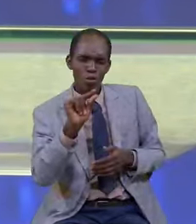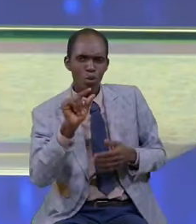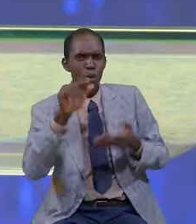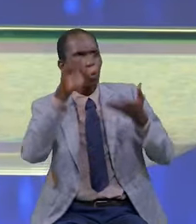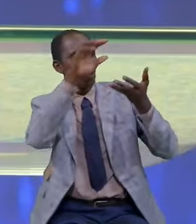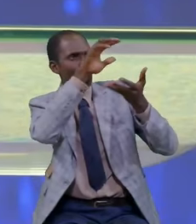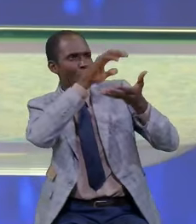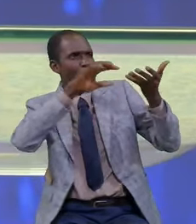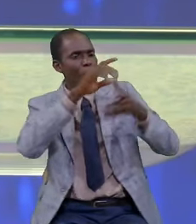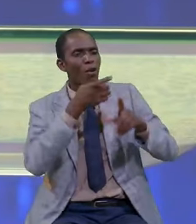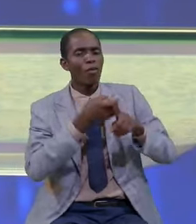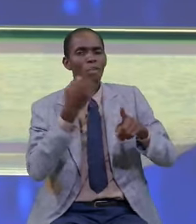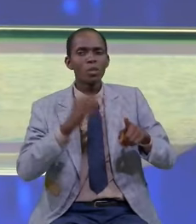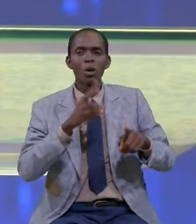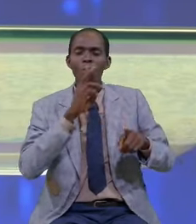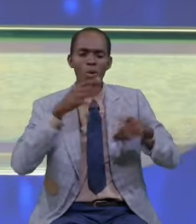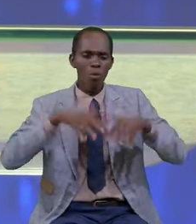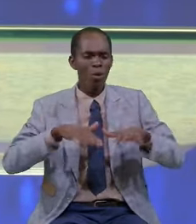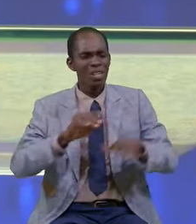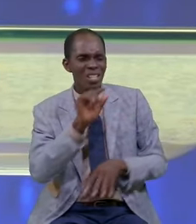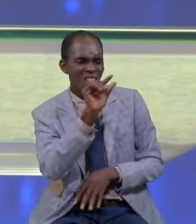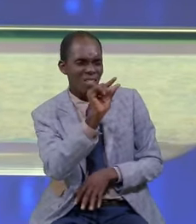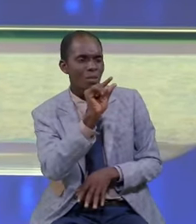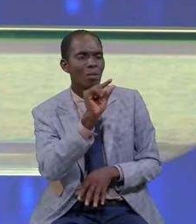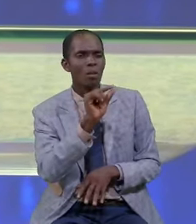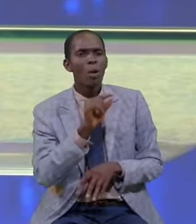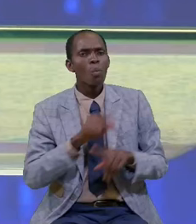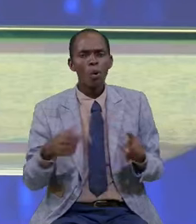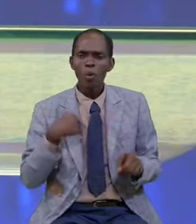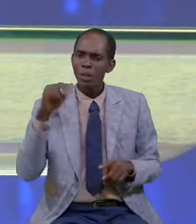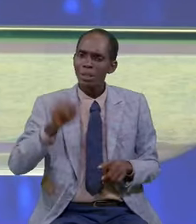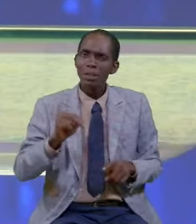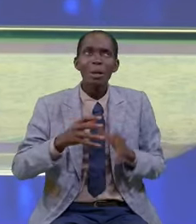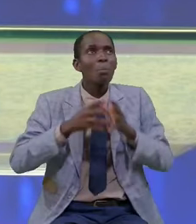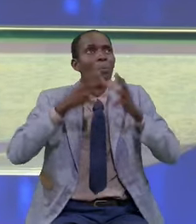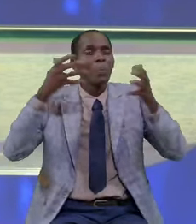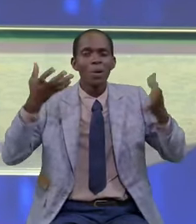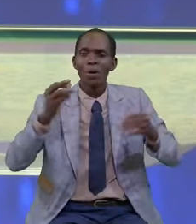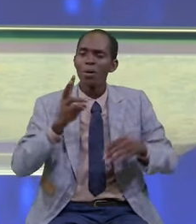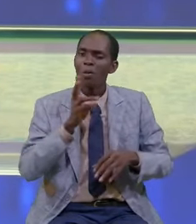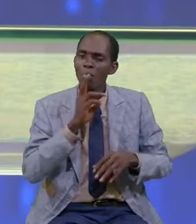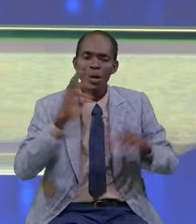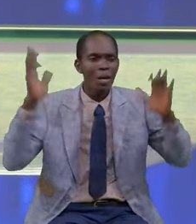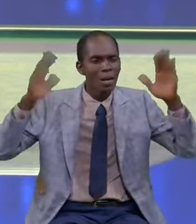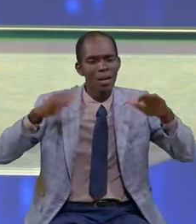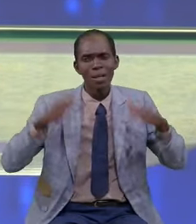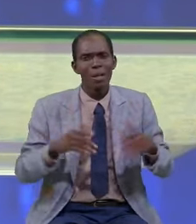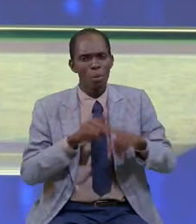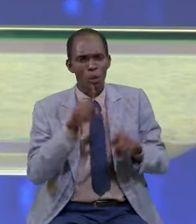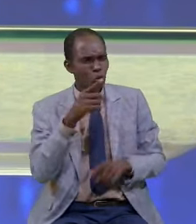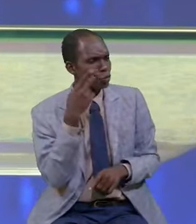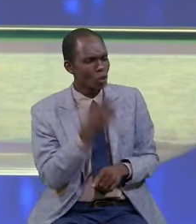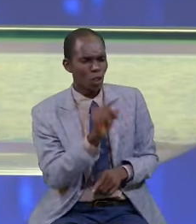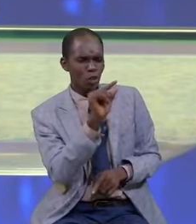qui s'élève de la mer. Un petit nuage. Mais on espère une abondance de pluie. Il a vu